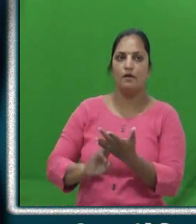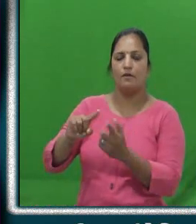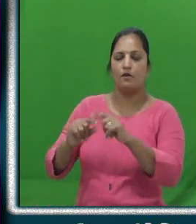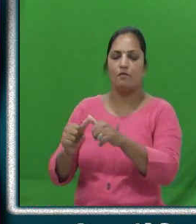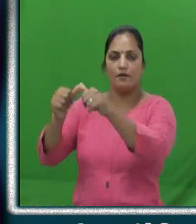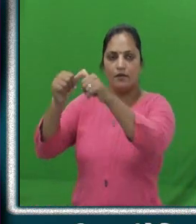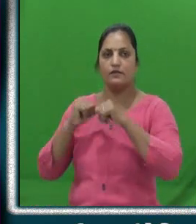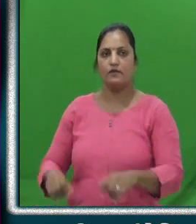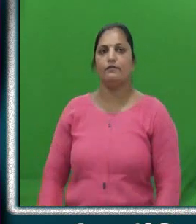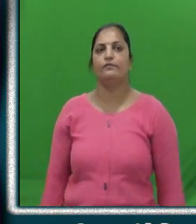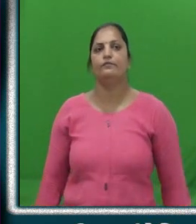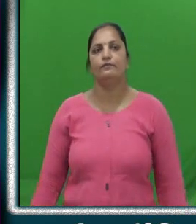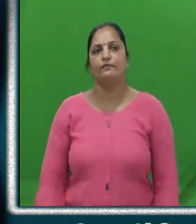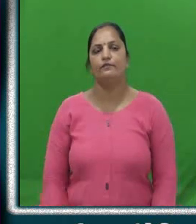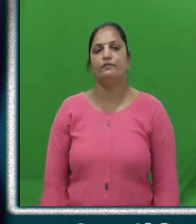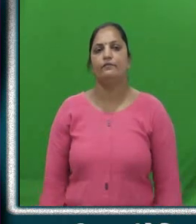કમેન્ટમાં તમારો જવાબ આપો।